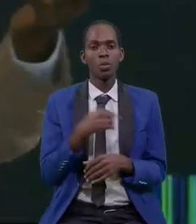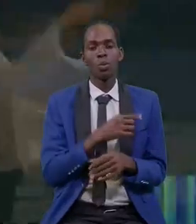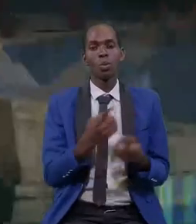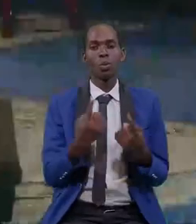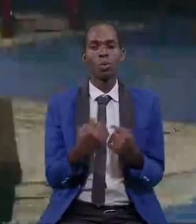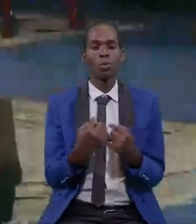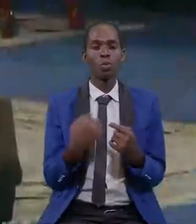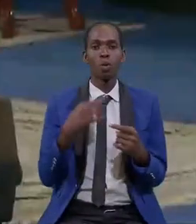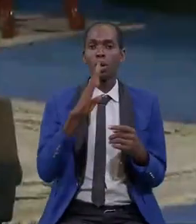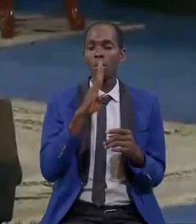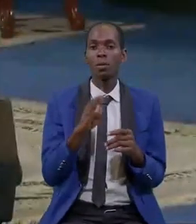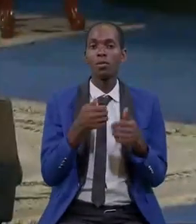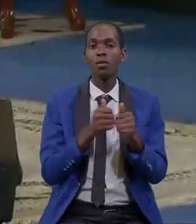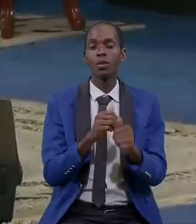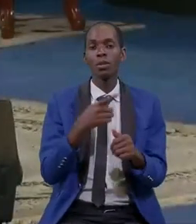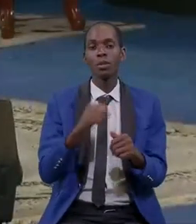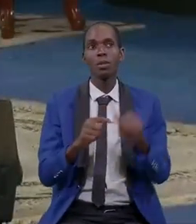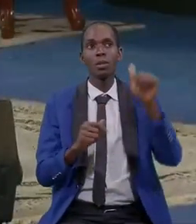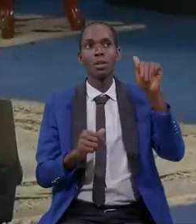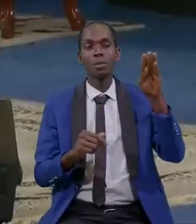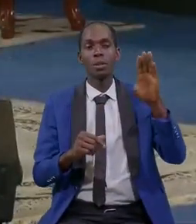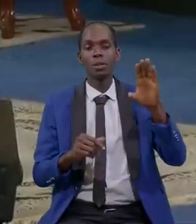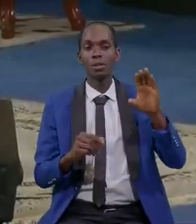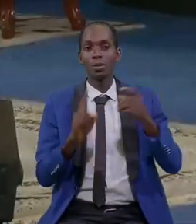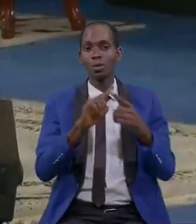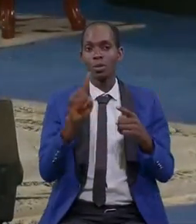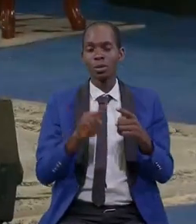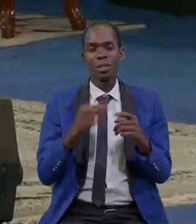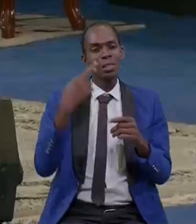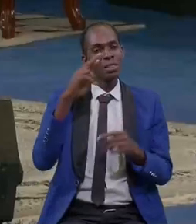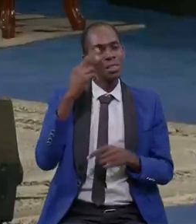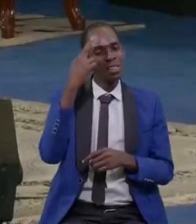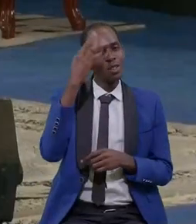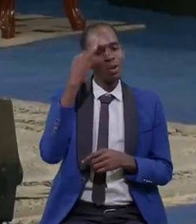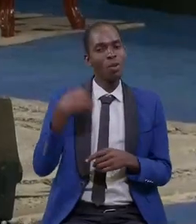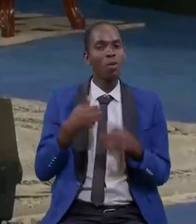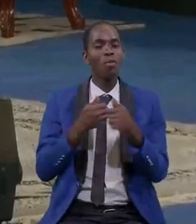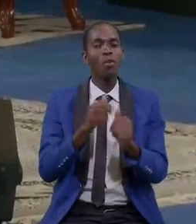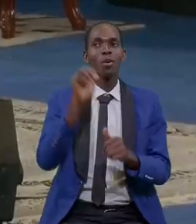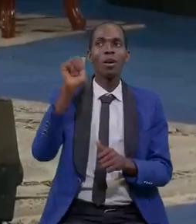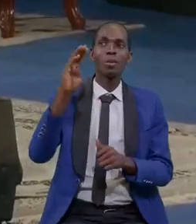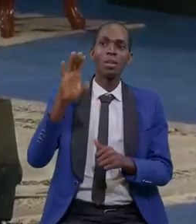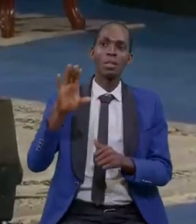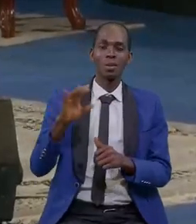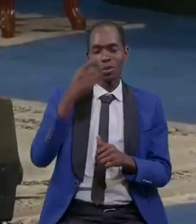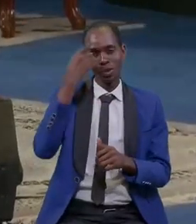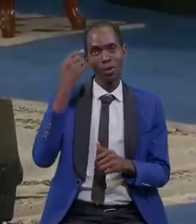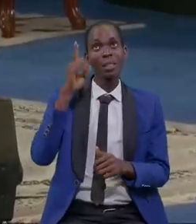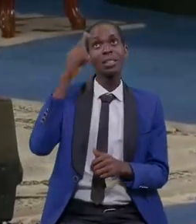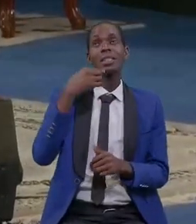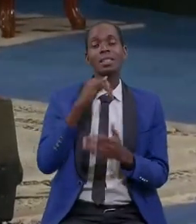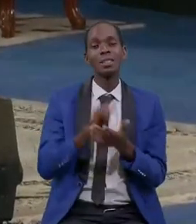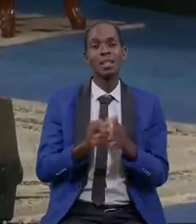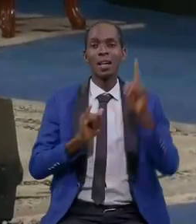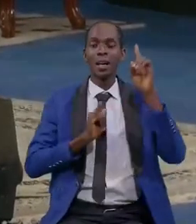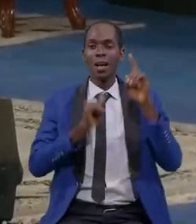Nous soutenons de suivre l'alphabet. C'est parce qu'on dit qu'il est, parce qu'il a dit, je suis l'alpha et